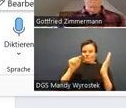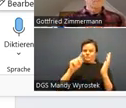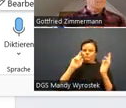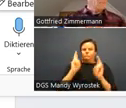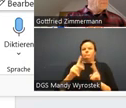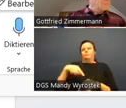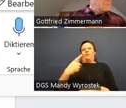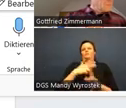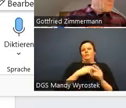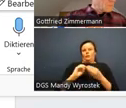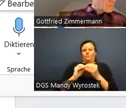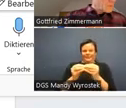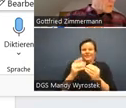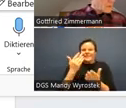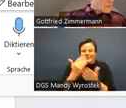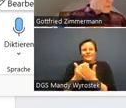wollten.